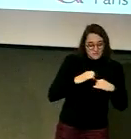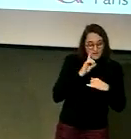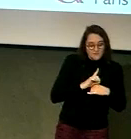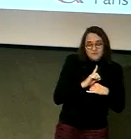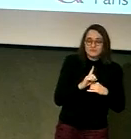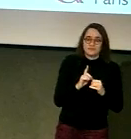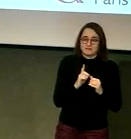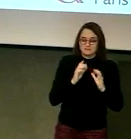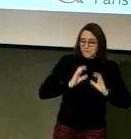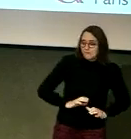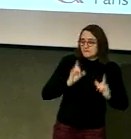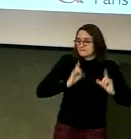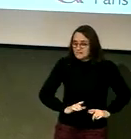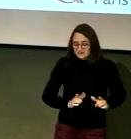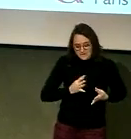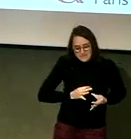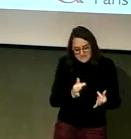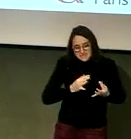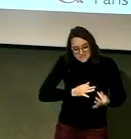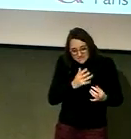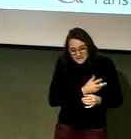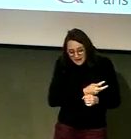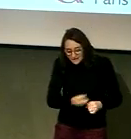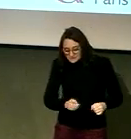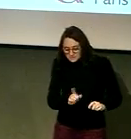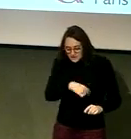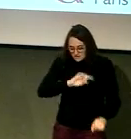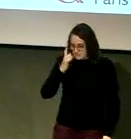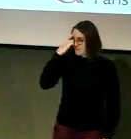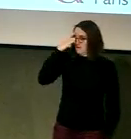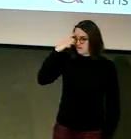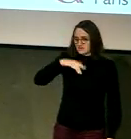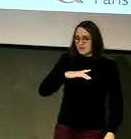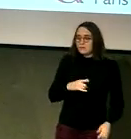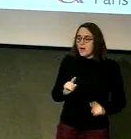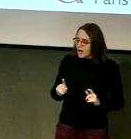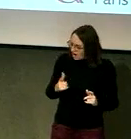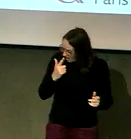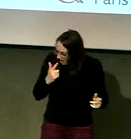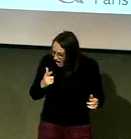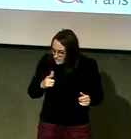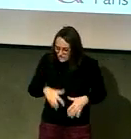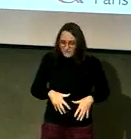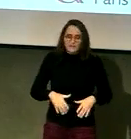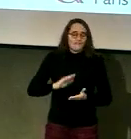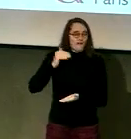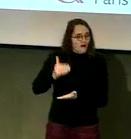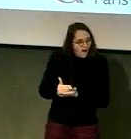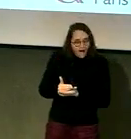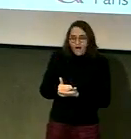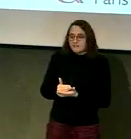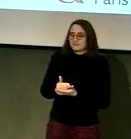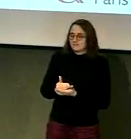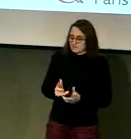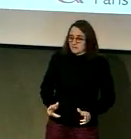les sensibiliser à ces risques, pour qu'ensuite elles ne considèrent pas ça comme injuste de devoir arrêter leur consommation